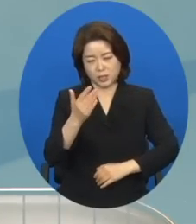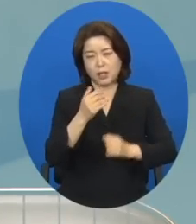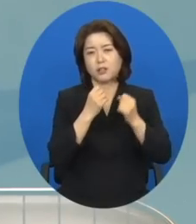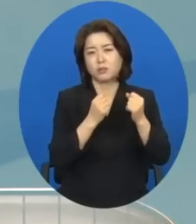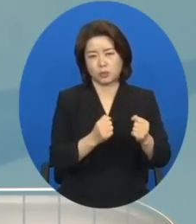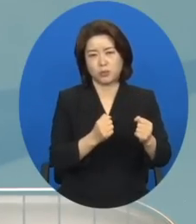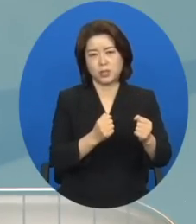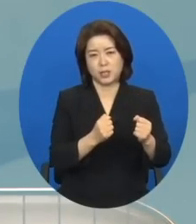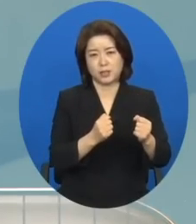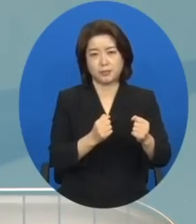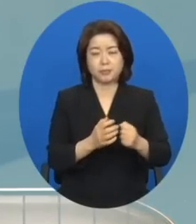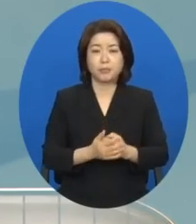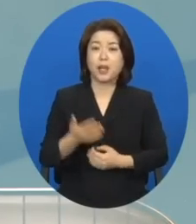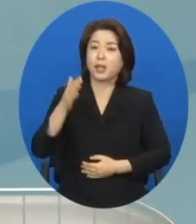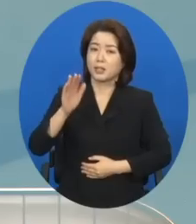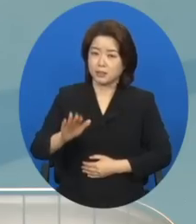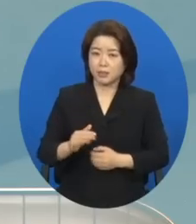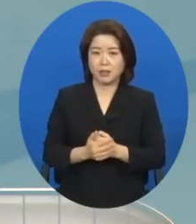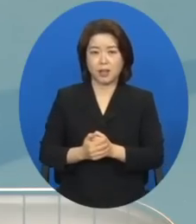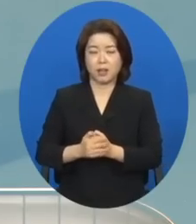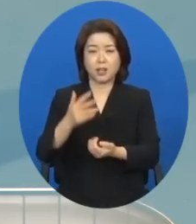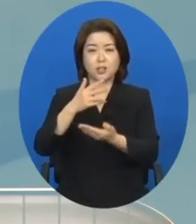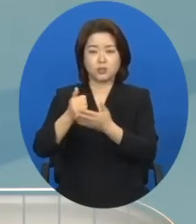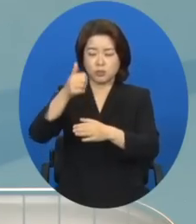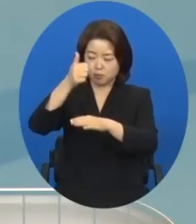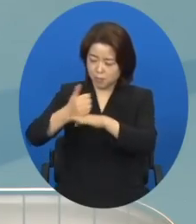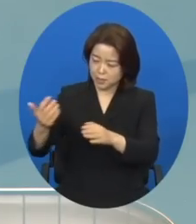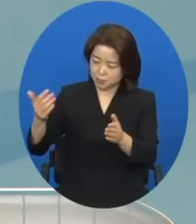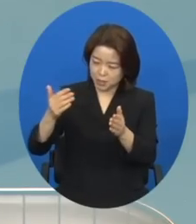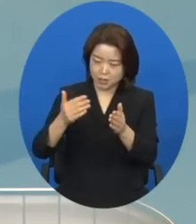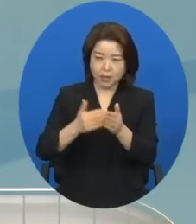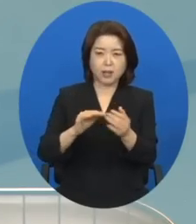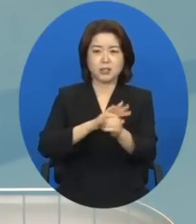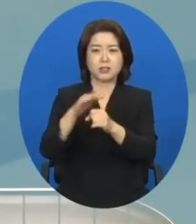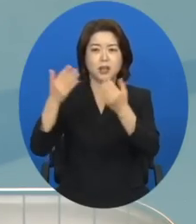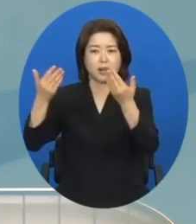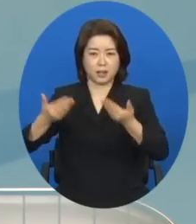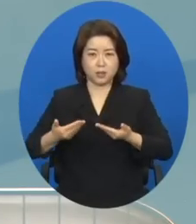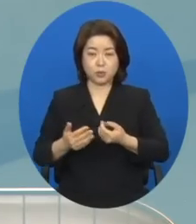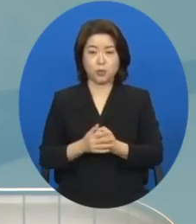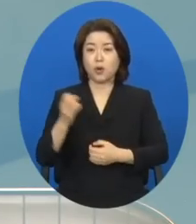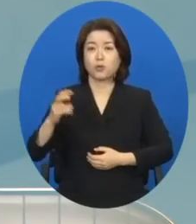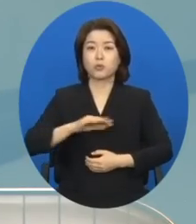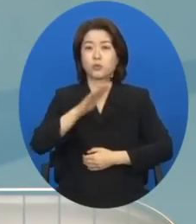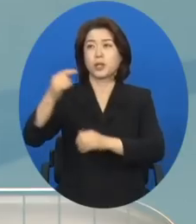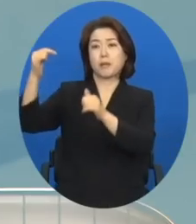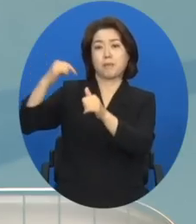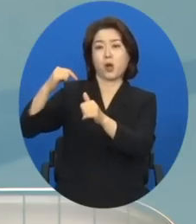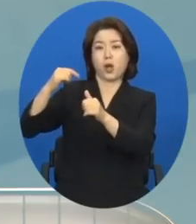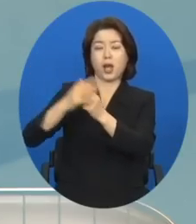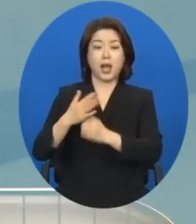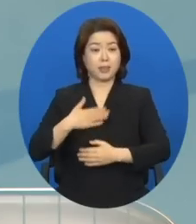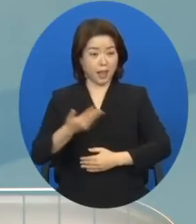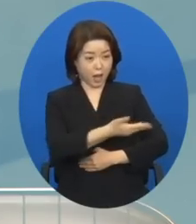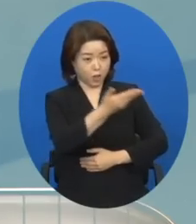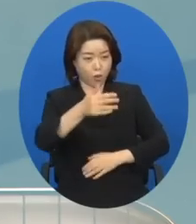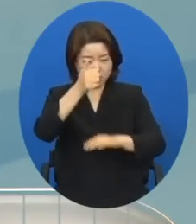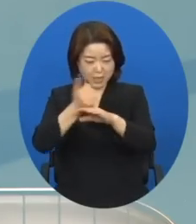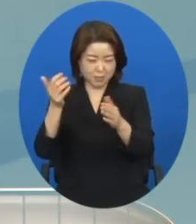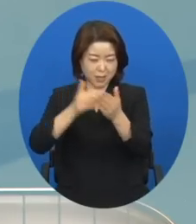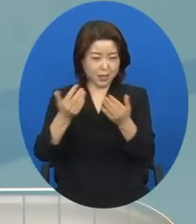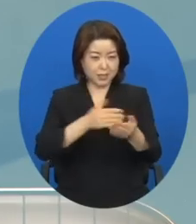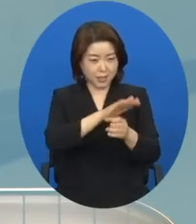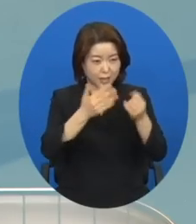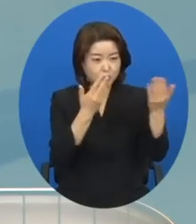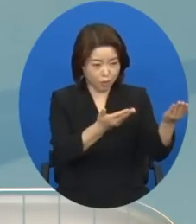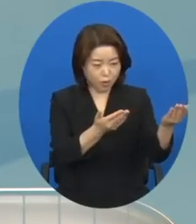존재였던 것이죠. 그러나 주님은 끝까지 사랑하셨어요. 그리고 우리에게도 명하십니다. 내가 너희를 끝까지 사랑한 것처럼 너희도